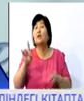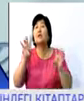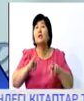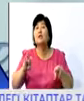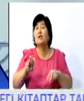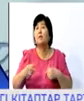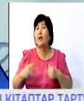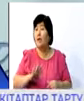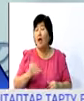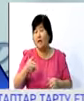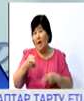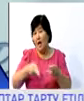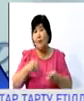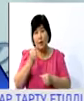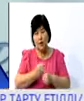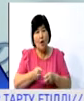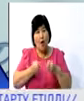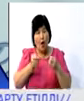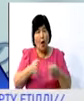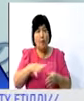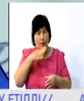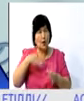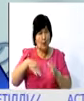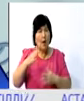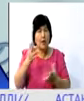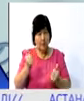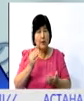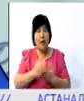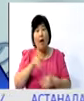сабылмаймыз. Әрине, операция жасаудың қауіп қатері өте жоғары болды.